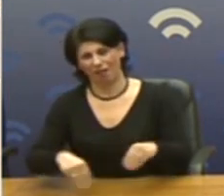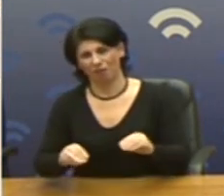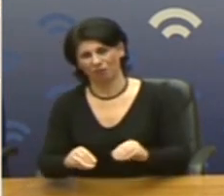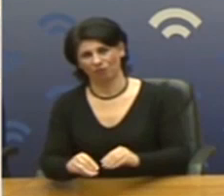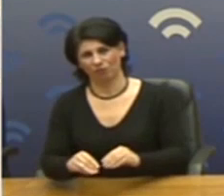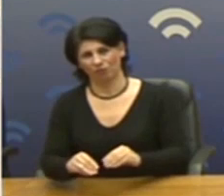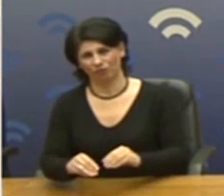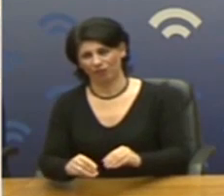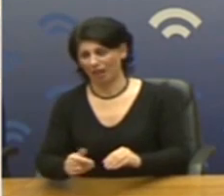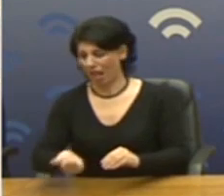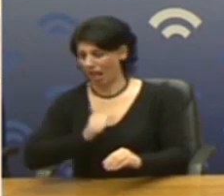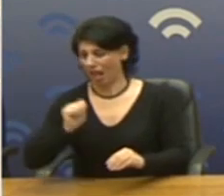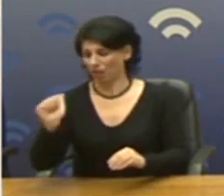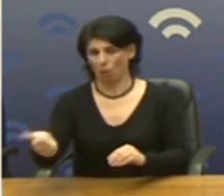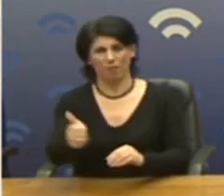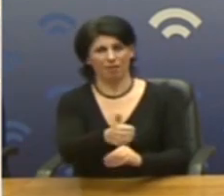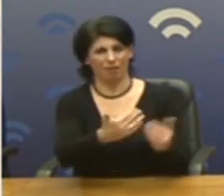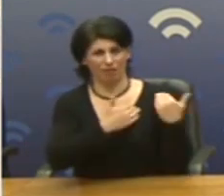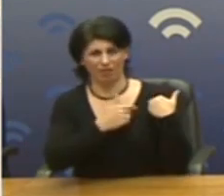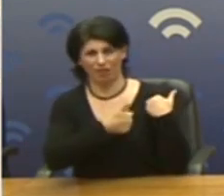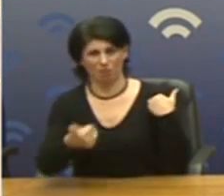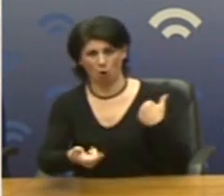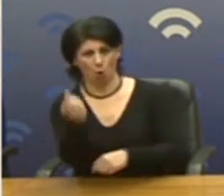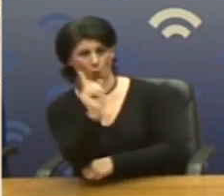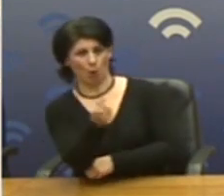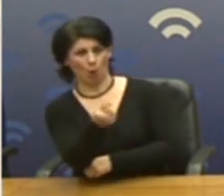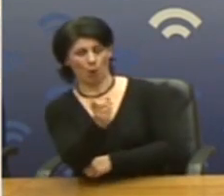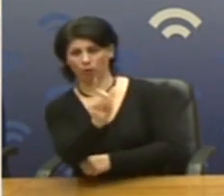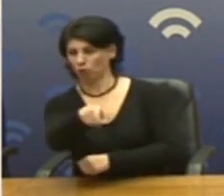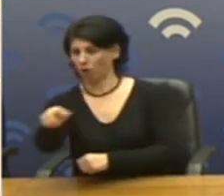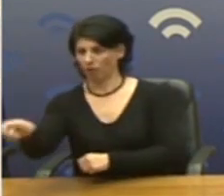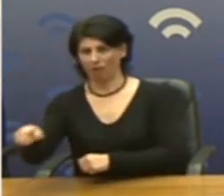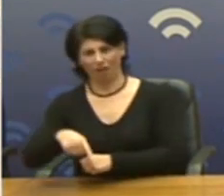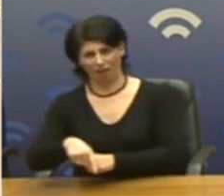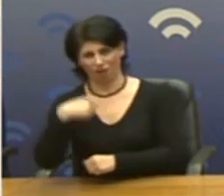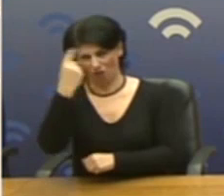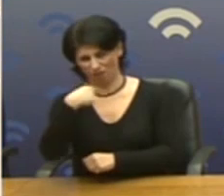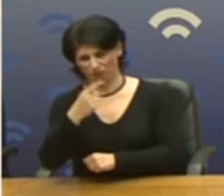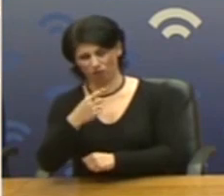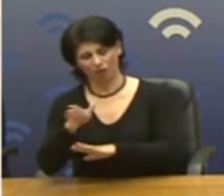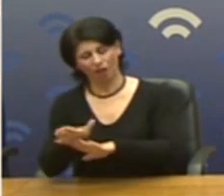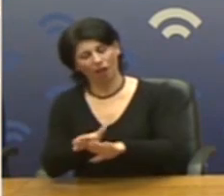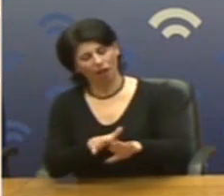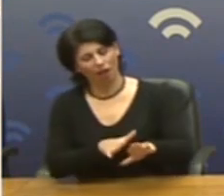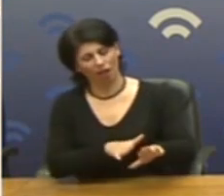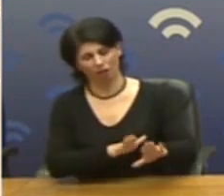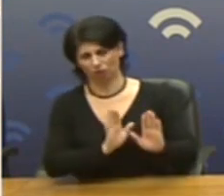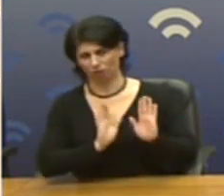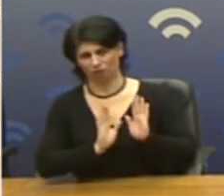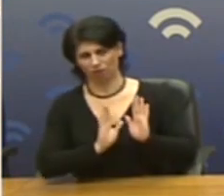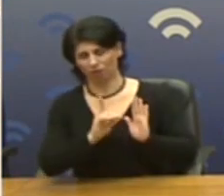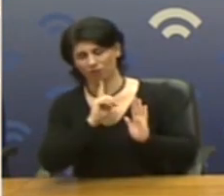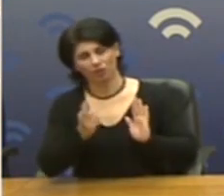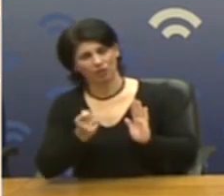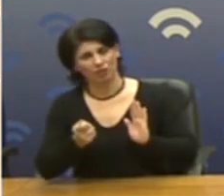της ατομικής ευθύνης στο λαό. Αφήστε αυτό το ύφος, όπως κάνατε και με